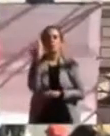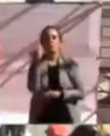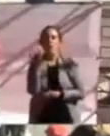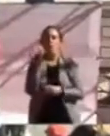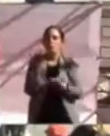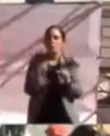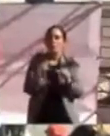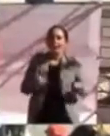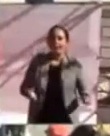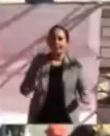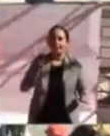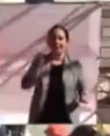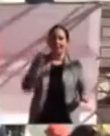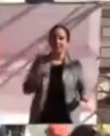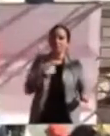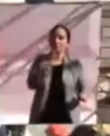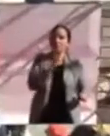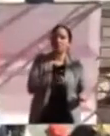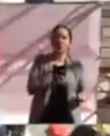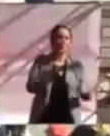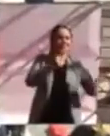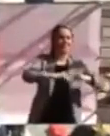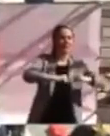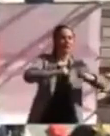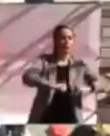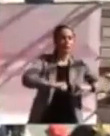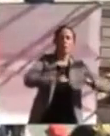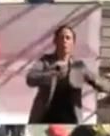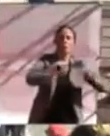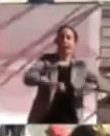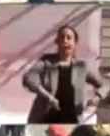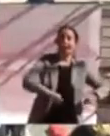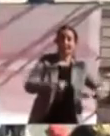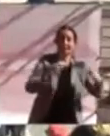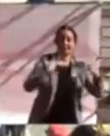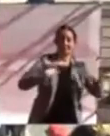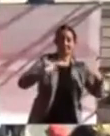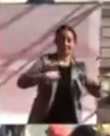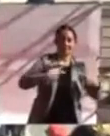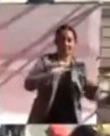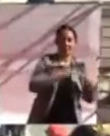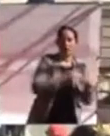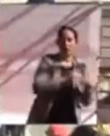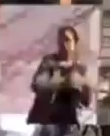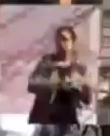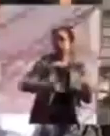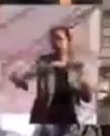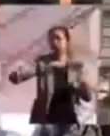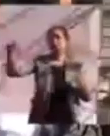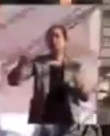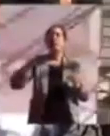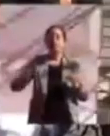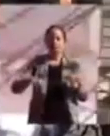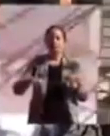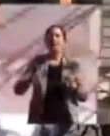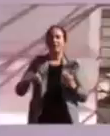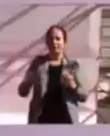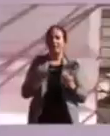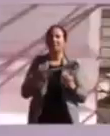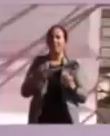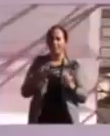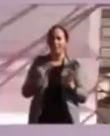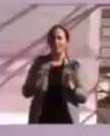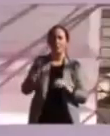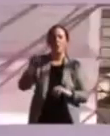quando sono in vita io allora ho il problema di ragionare su che cosa significa socio sanitaria in tutta questa